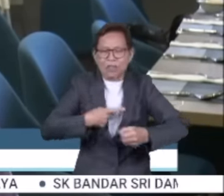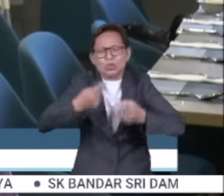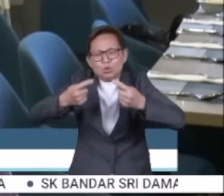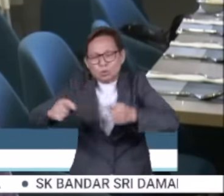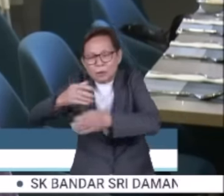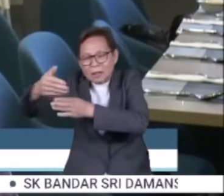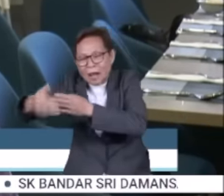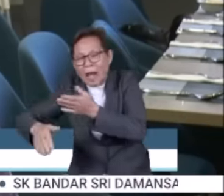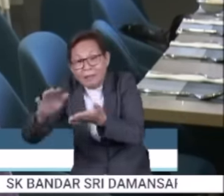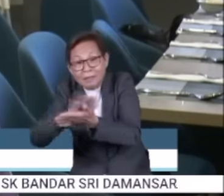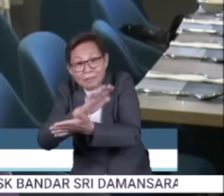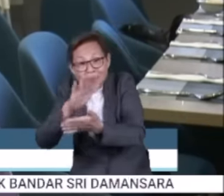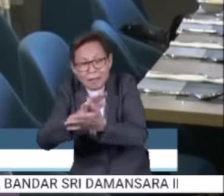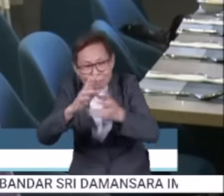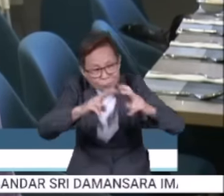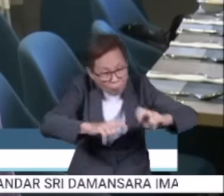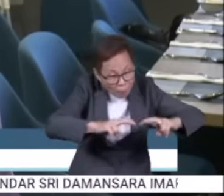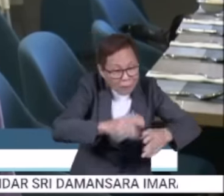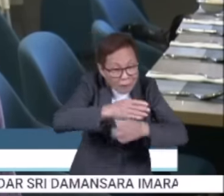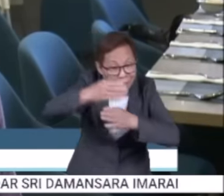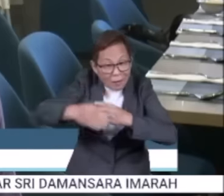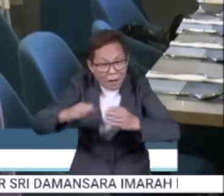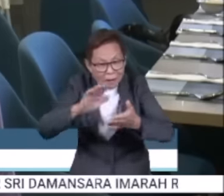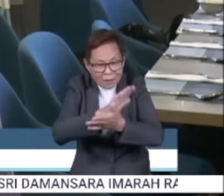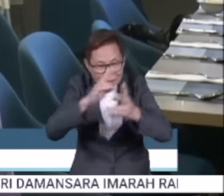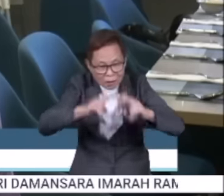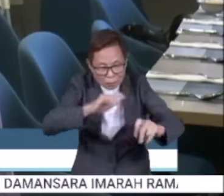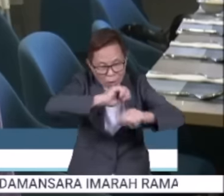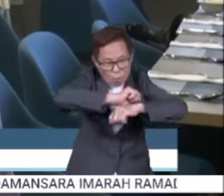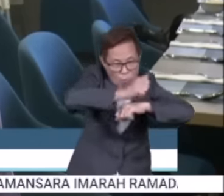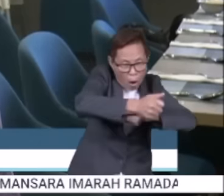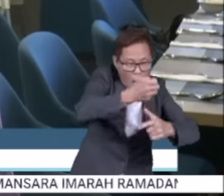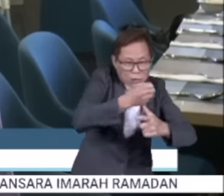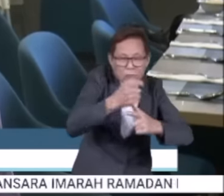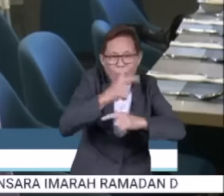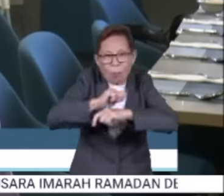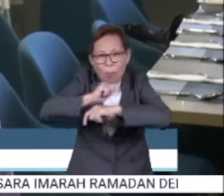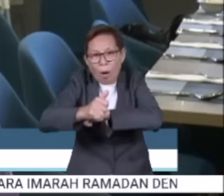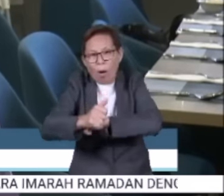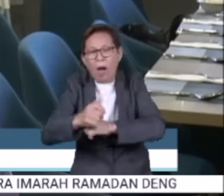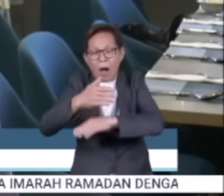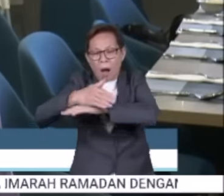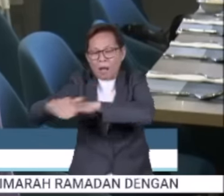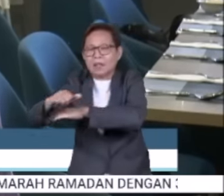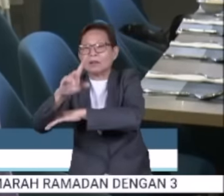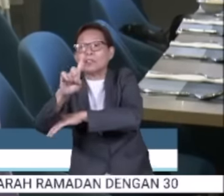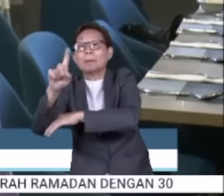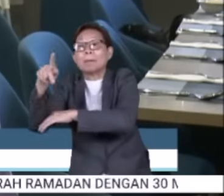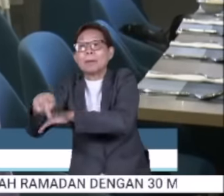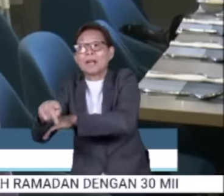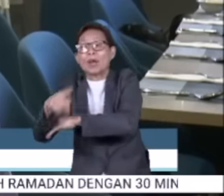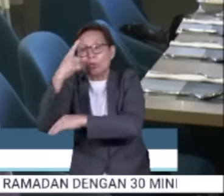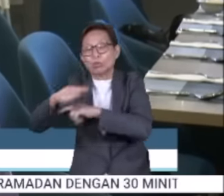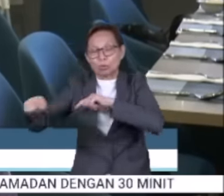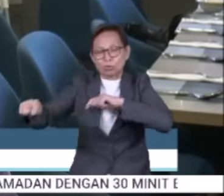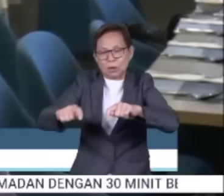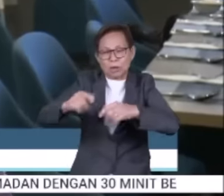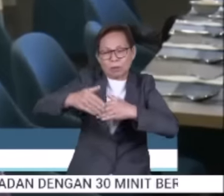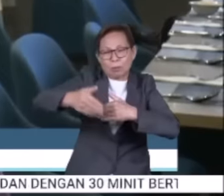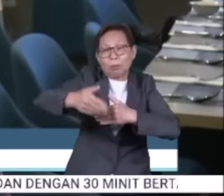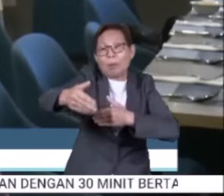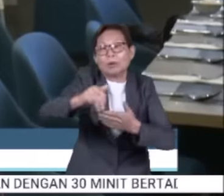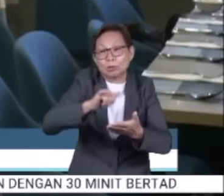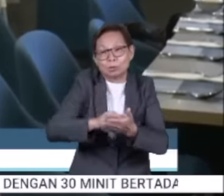selesaikan kertas apa ni siasatan. Dakwa ke tidak dakwa, kita perlu hantar kepada pihak DPP untuk mengambil tindakan yang selanjutnya.